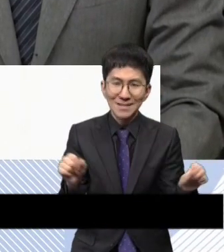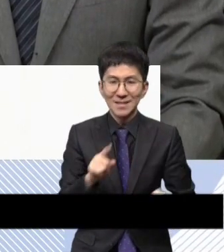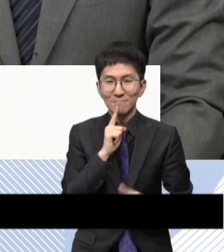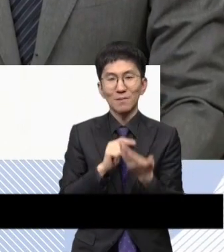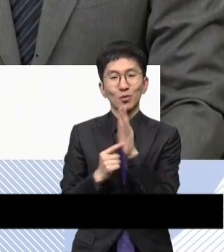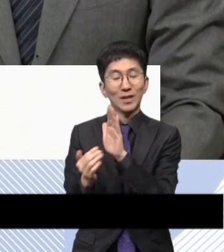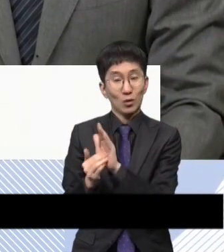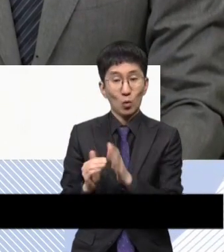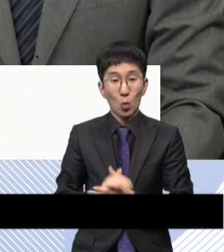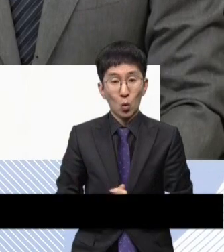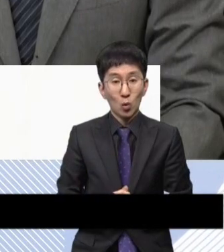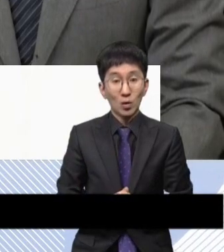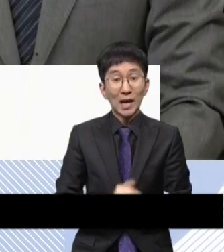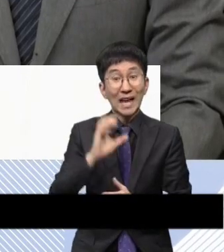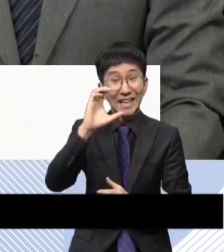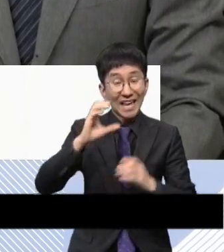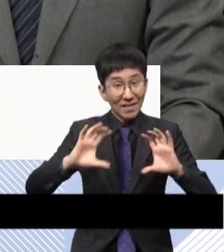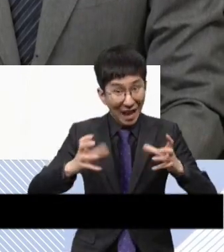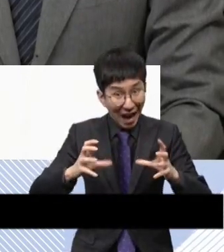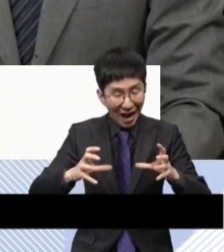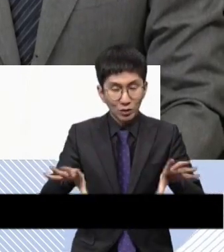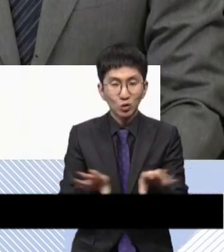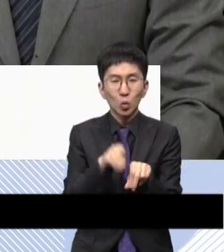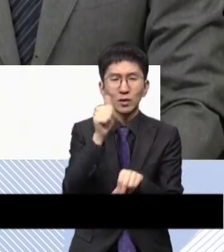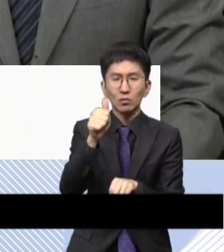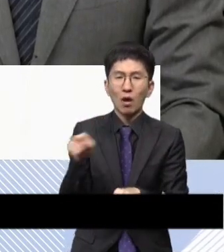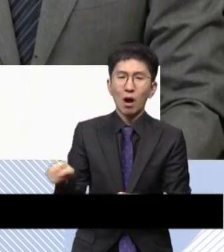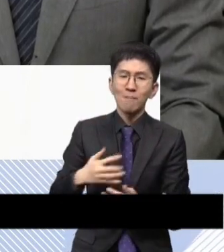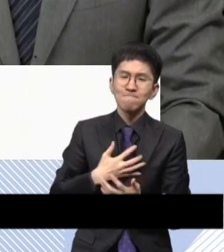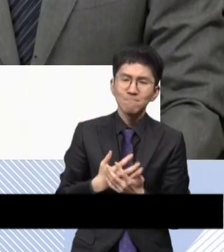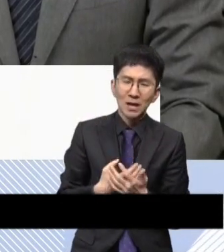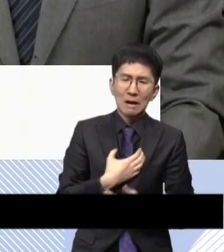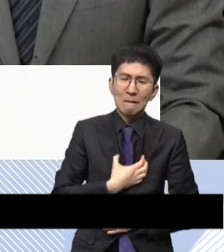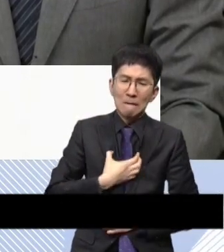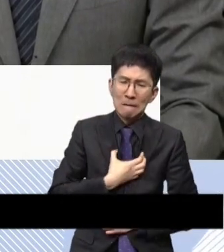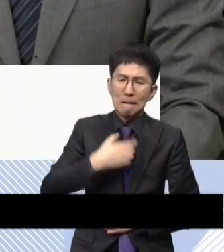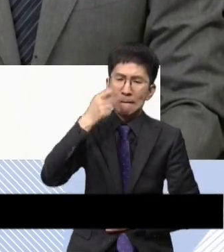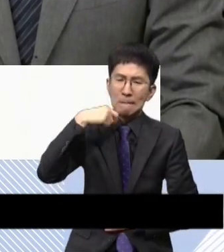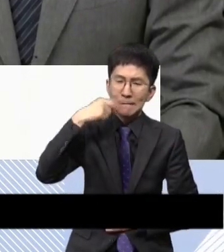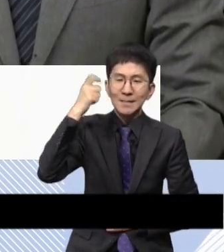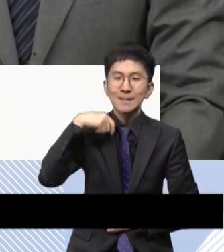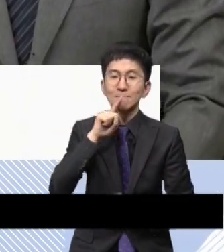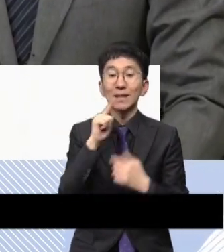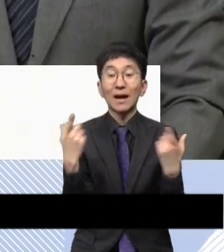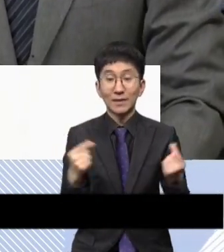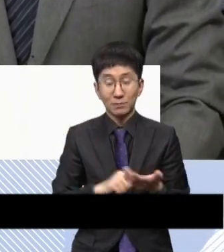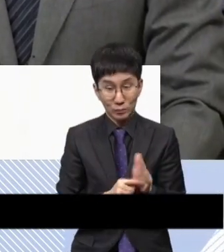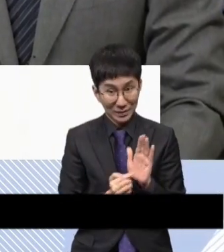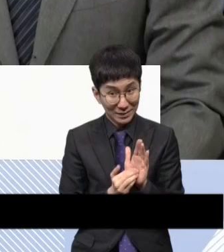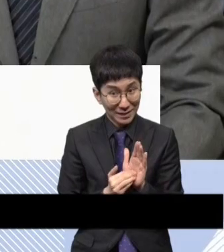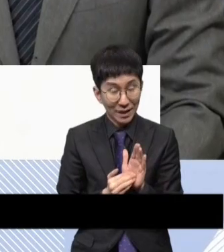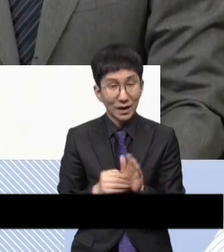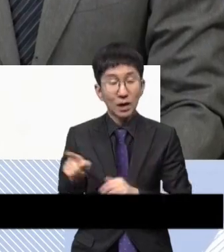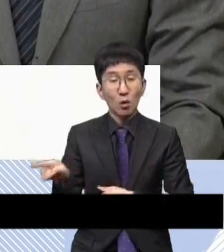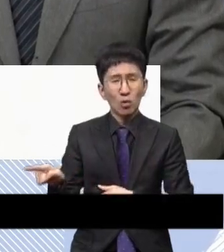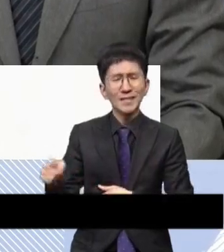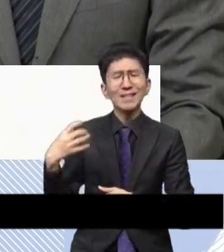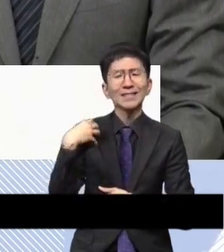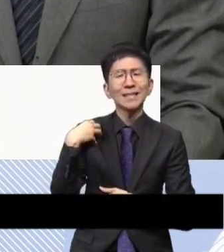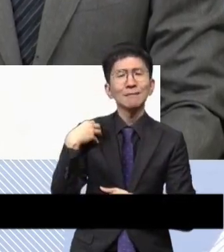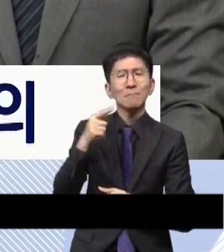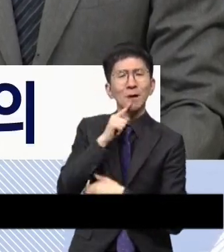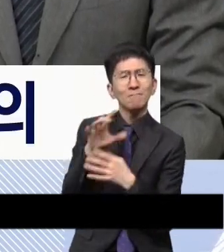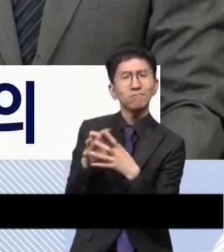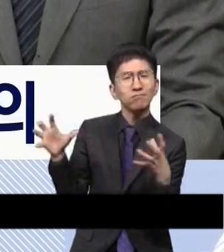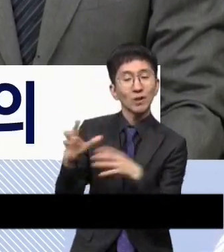꼬집었고요. 트리도 캐나다 총리도 심각한 불안과 슬픔을 느꼈다, 이렇게 밝혔습니다. 트럼프 대통령에 대한 책임론이